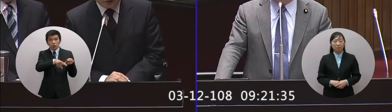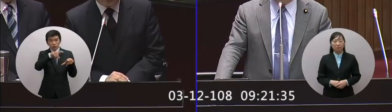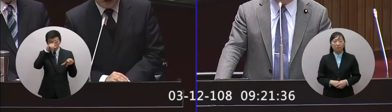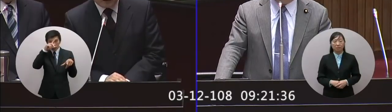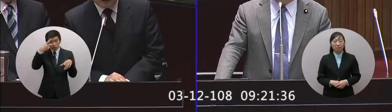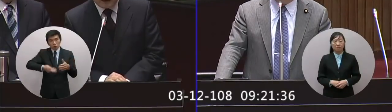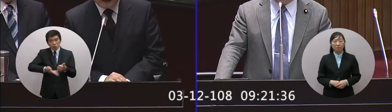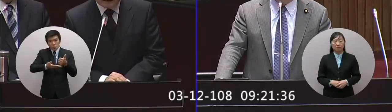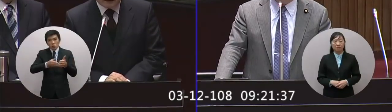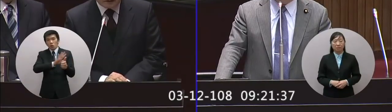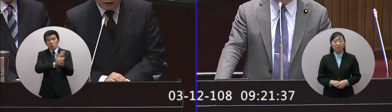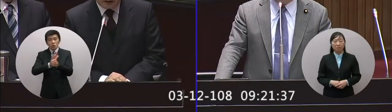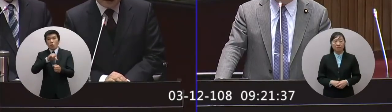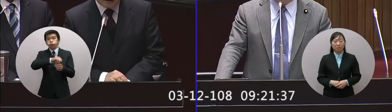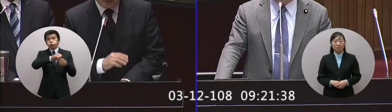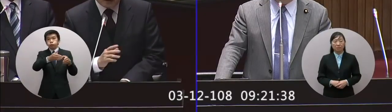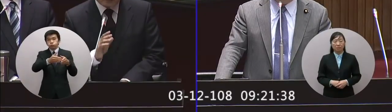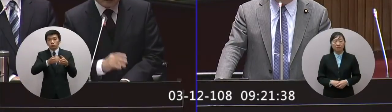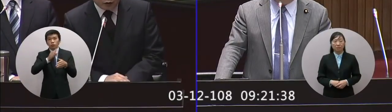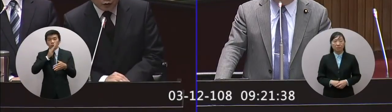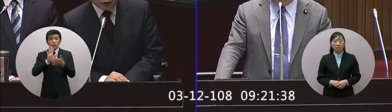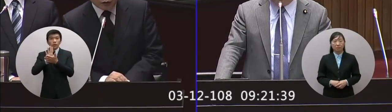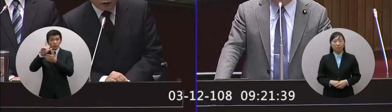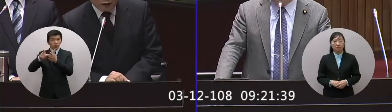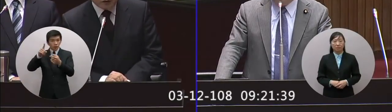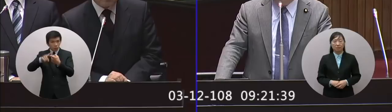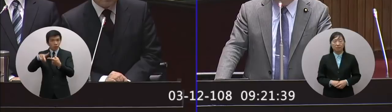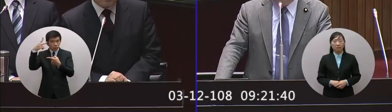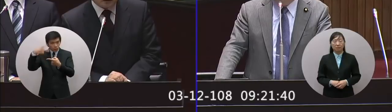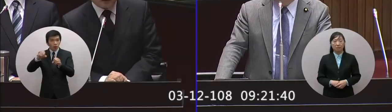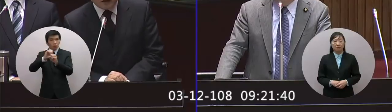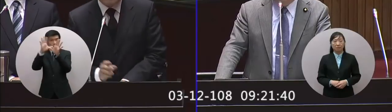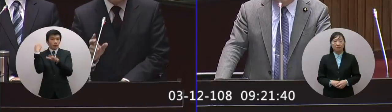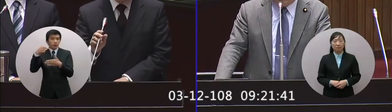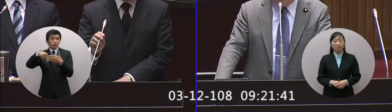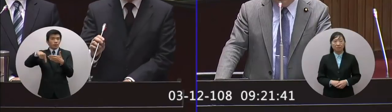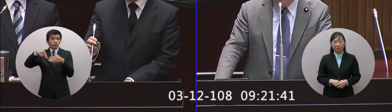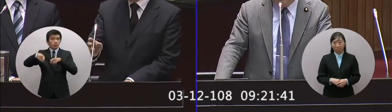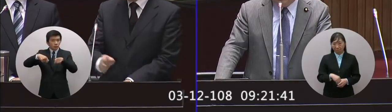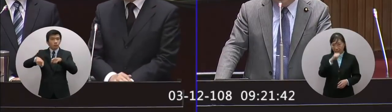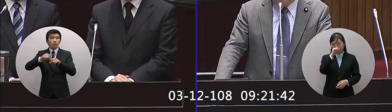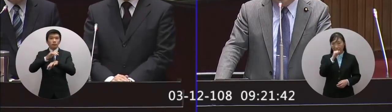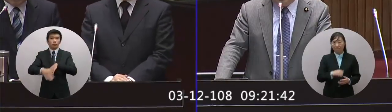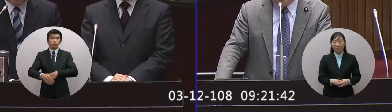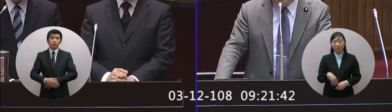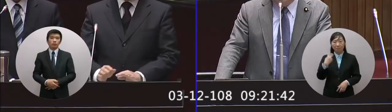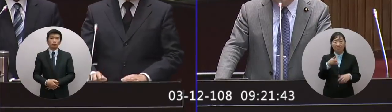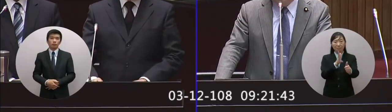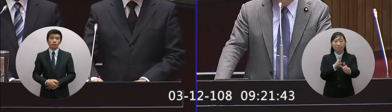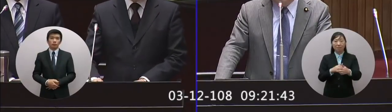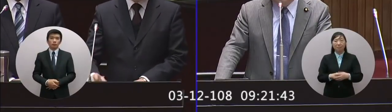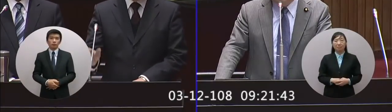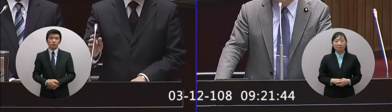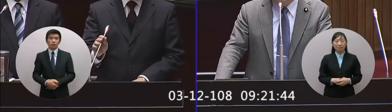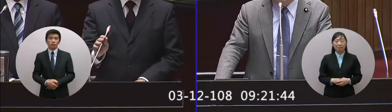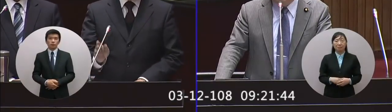导。那这一部分未来我们在适当的时机，我们就会推出这个相关的这个做法。 好，再请教院长，因